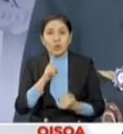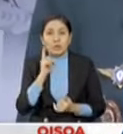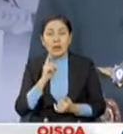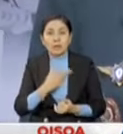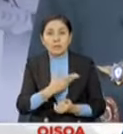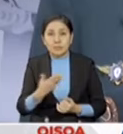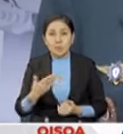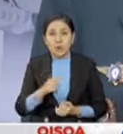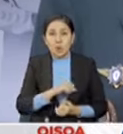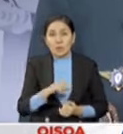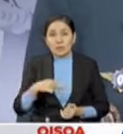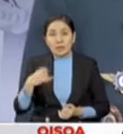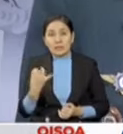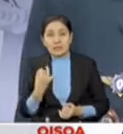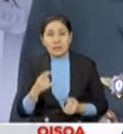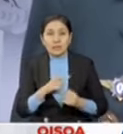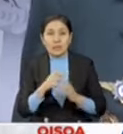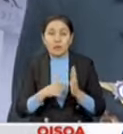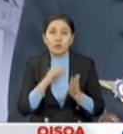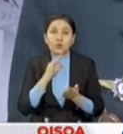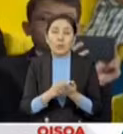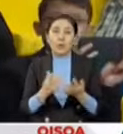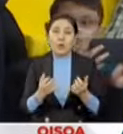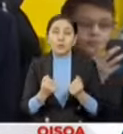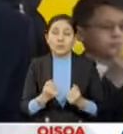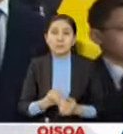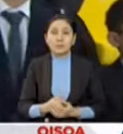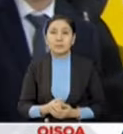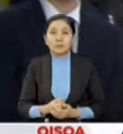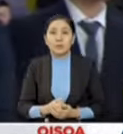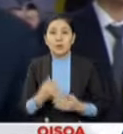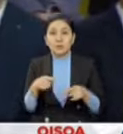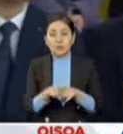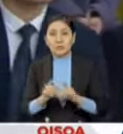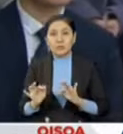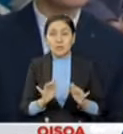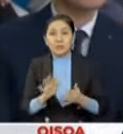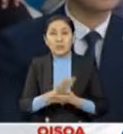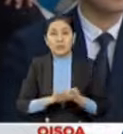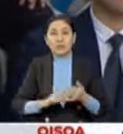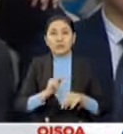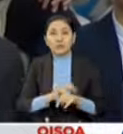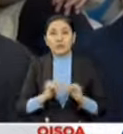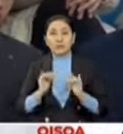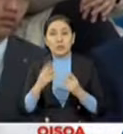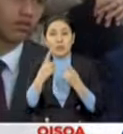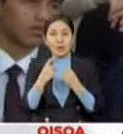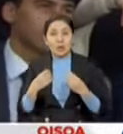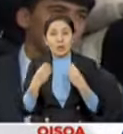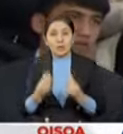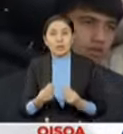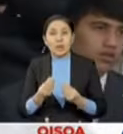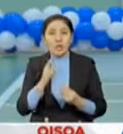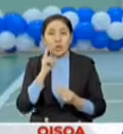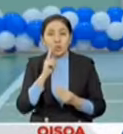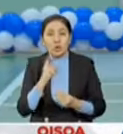yoshlarimiz o'zlarini qiziqtirgan savollarga javoblar olishdi. Shuningdek, tadbir davomida Ichki ishlar vazirligi tomonidan e'lon qilingan